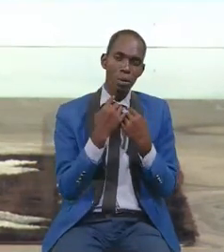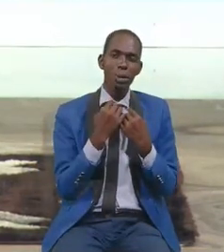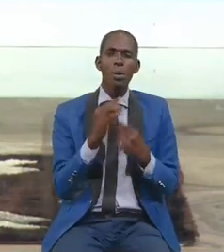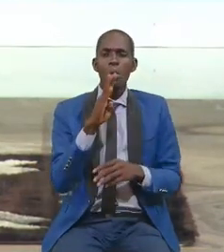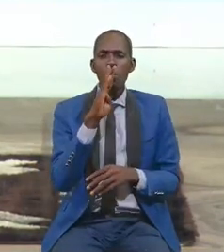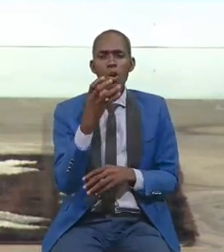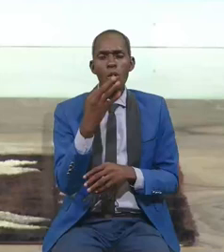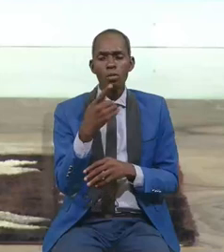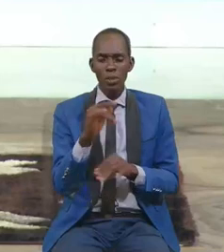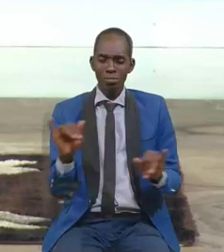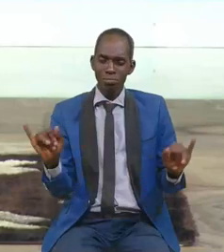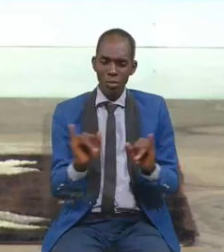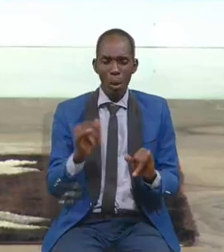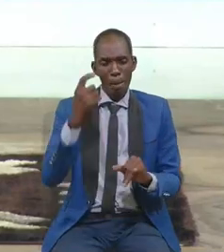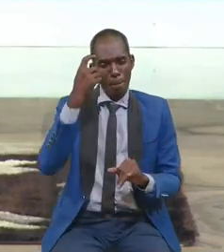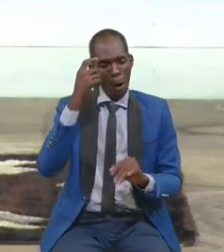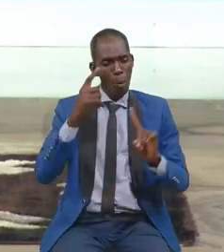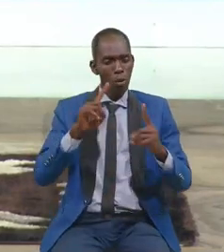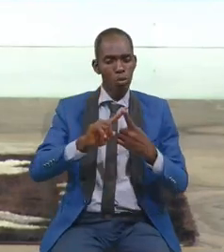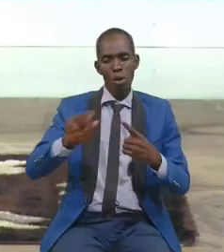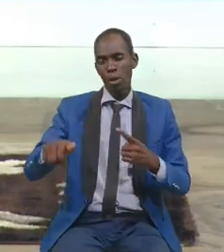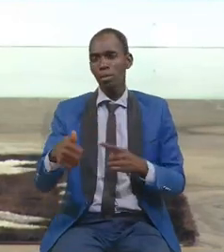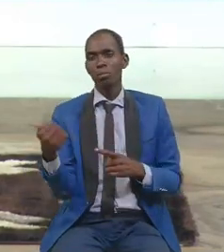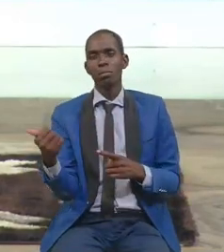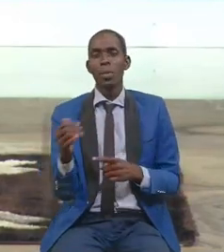mêmes sentiments les uns envers les autres.